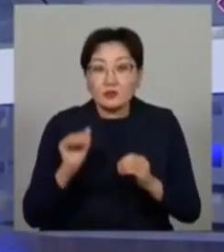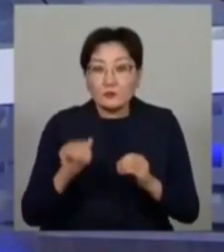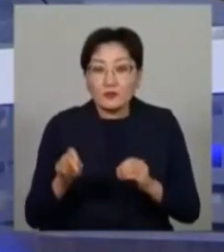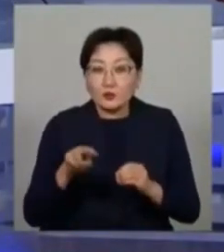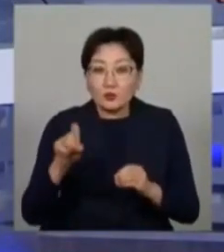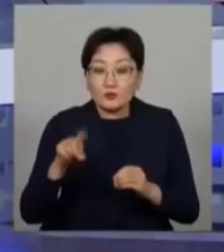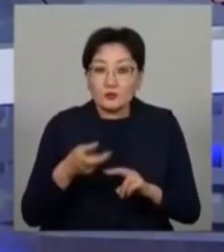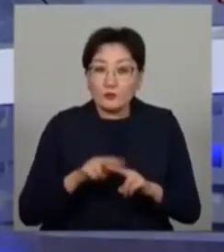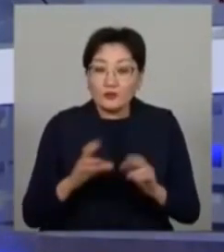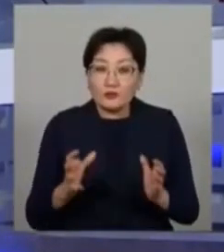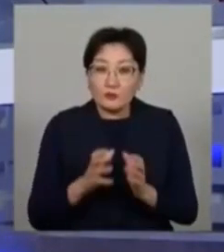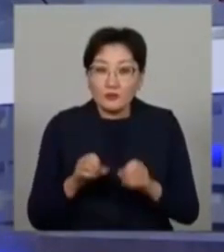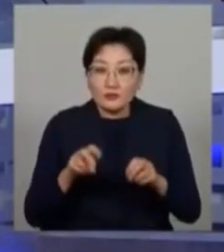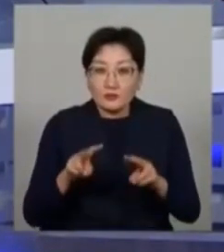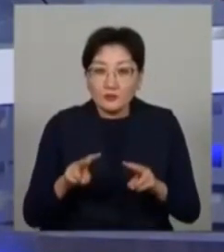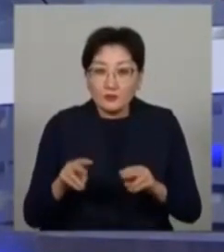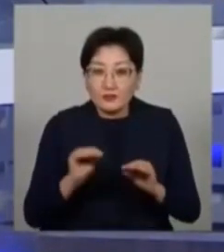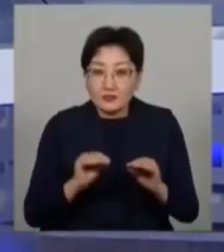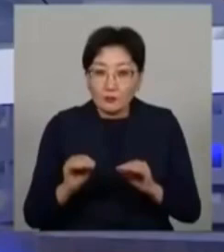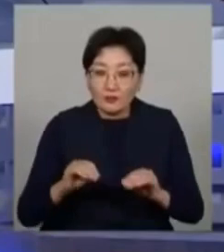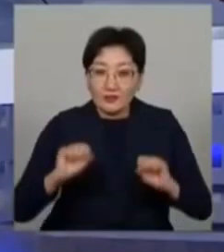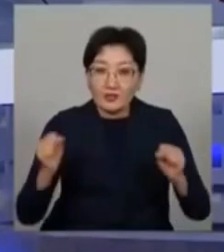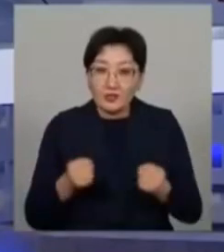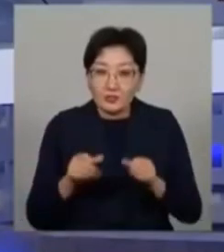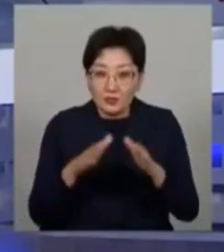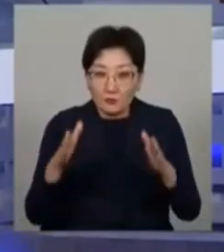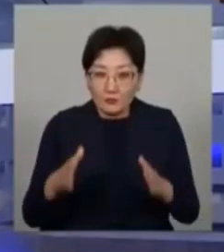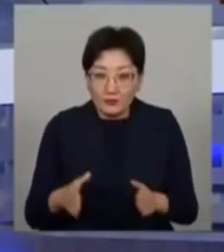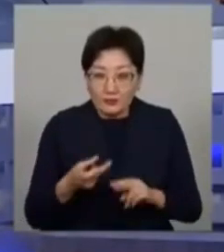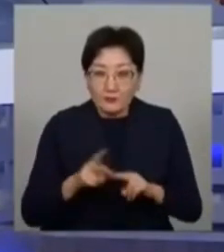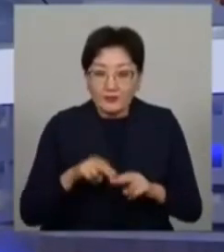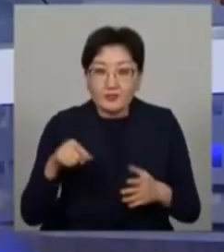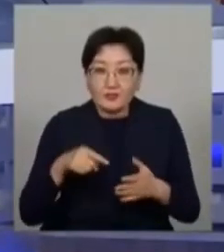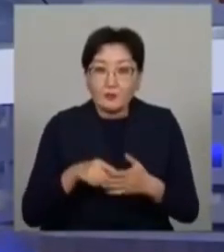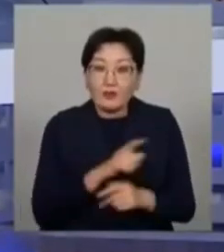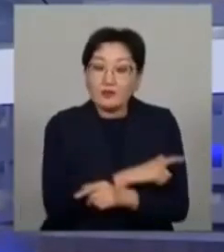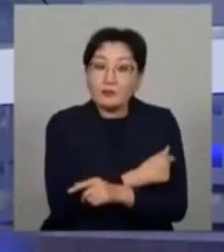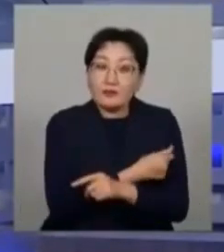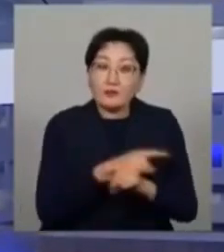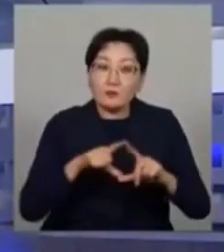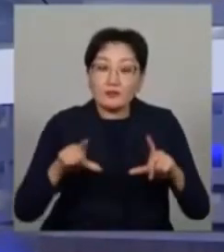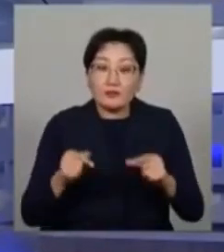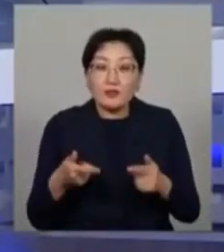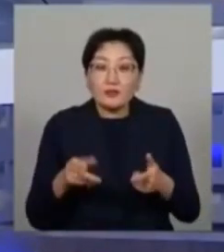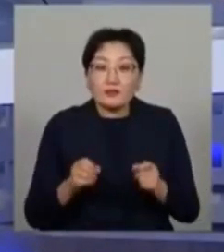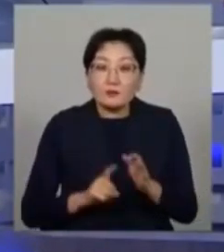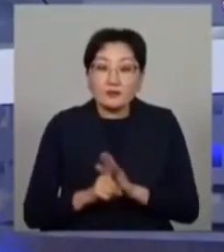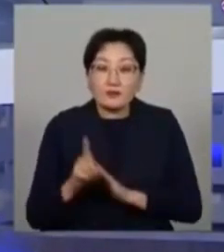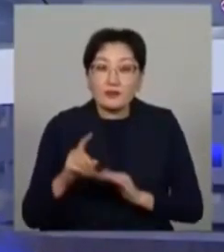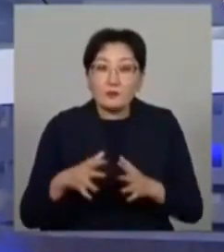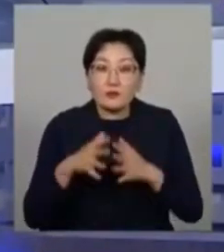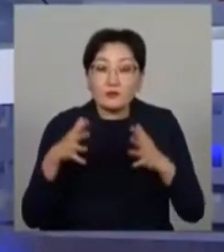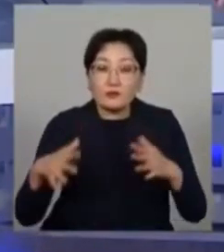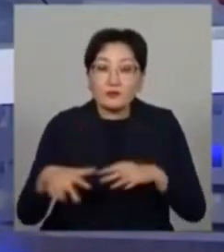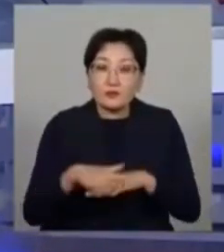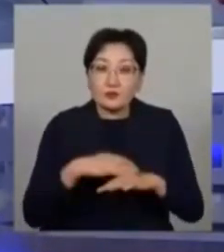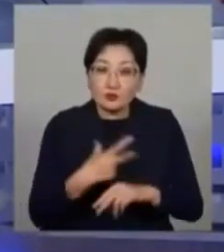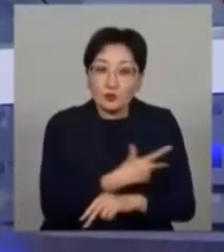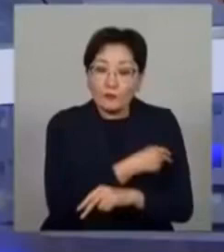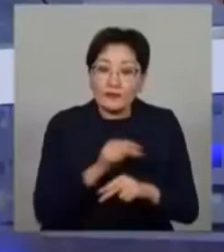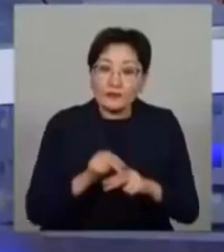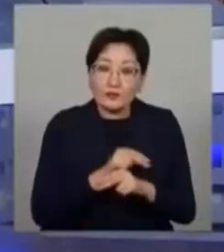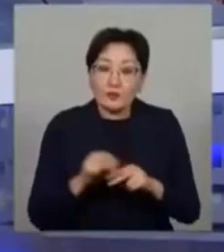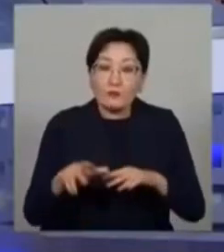доз, которые хранят в специально оборудованных холодильных камерах в одной из городских больниц. Когда и где начнут широкомасштабную